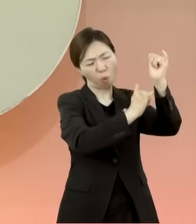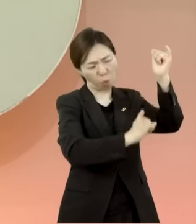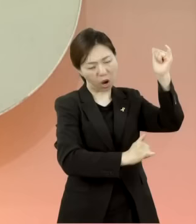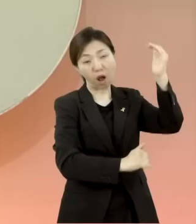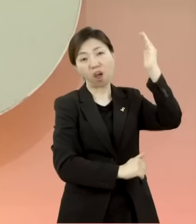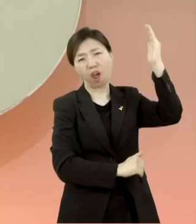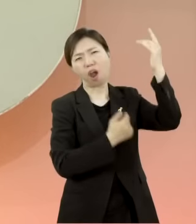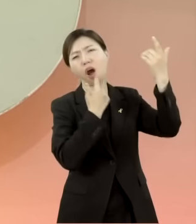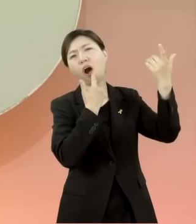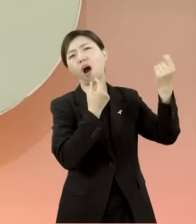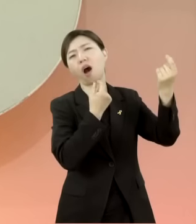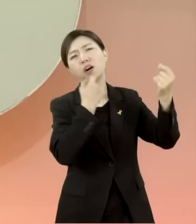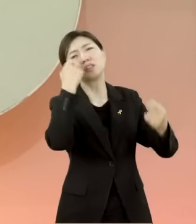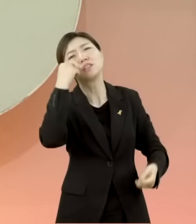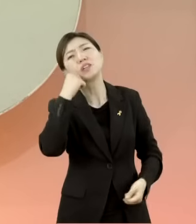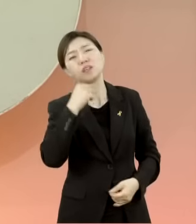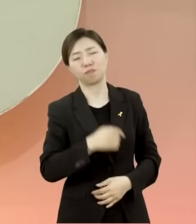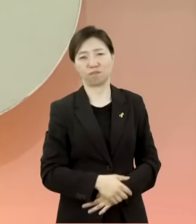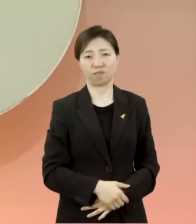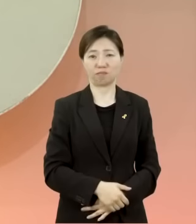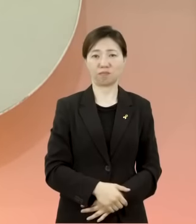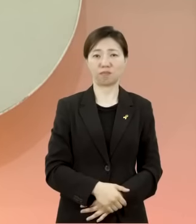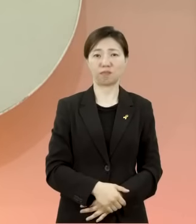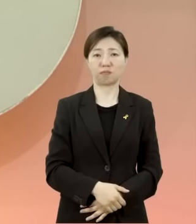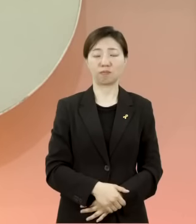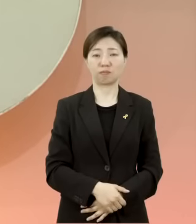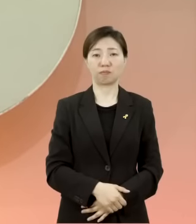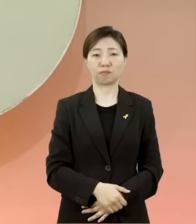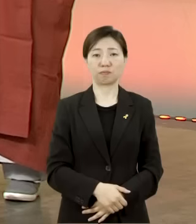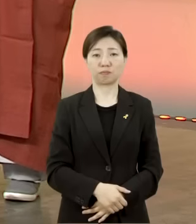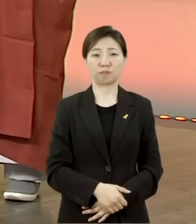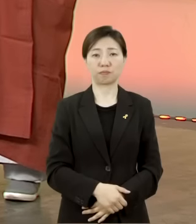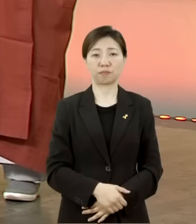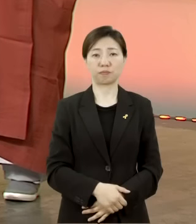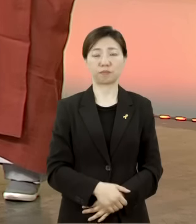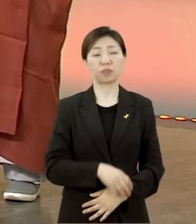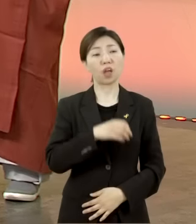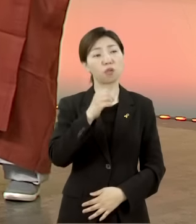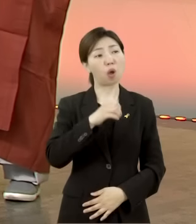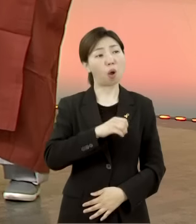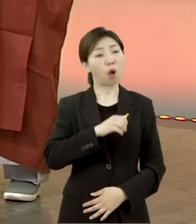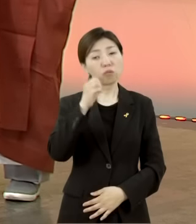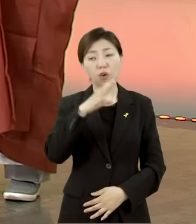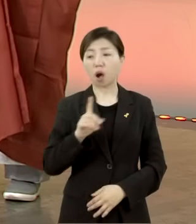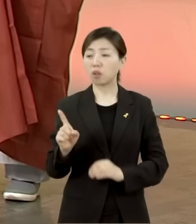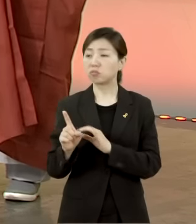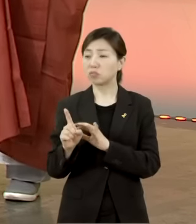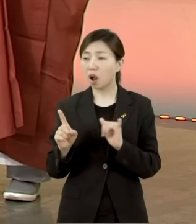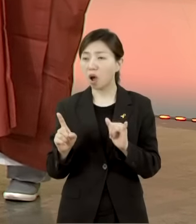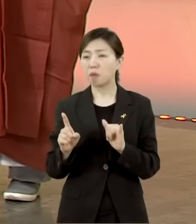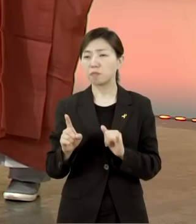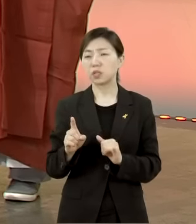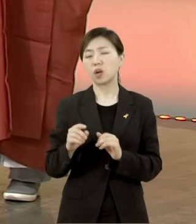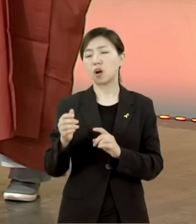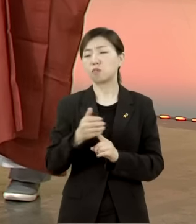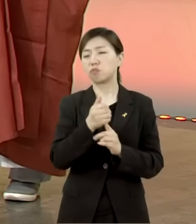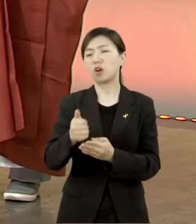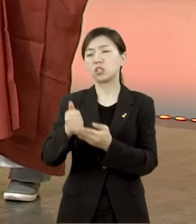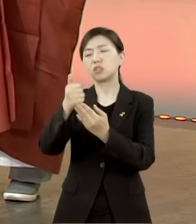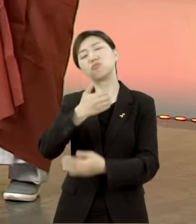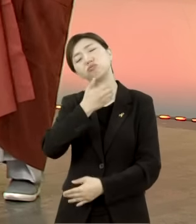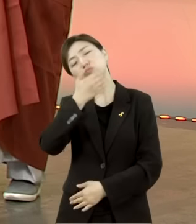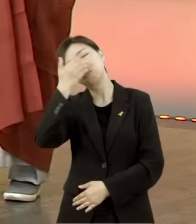영험담 불교 설라이나 나올법한 이야기구나 생각해 보세요 그렇게 한 사람이 그냥